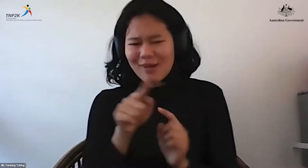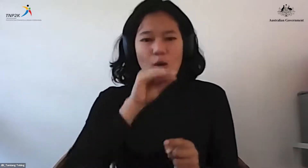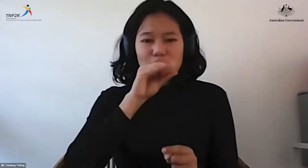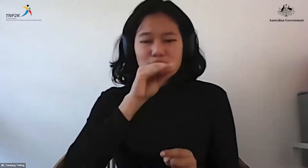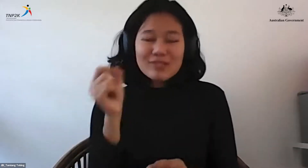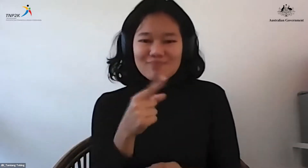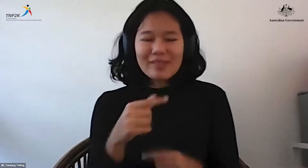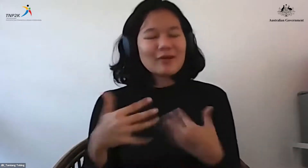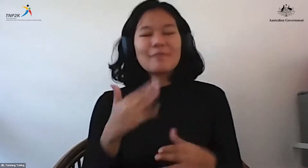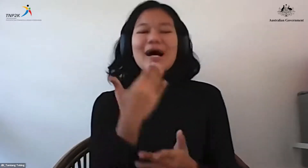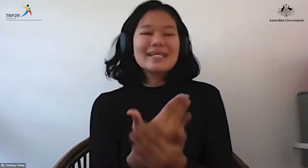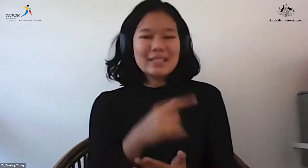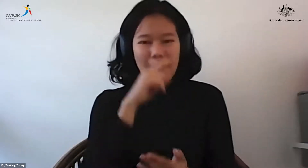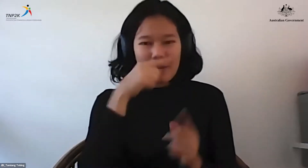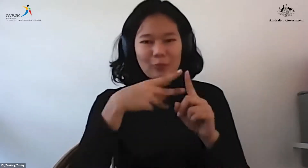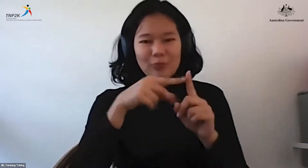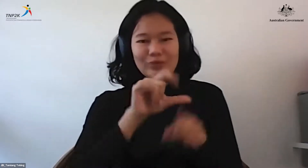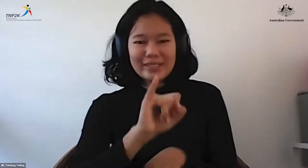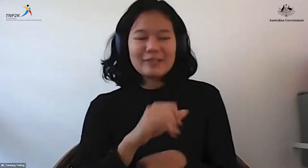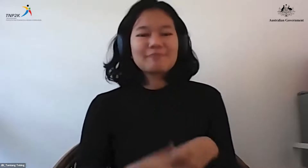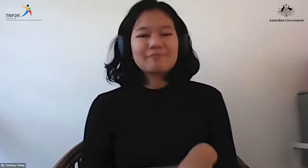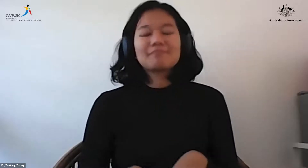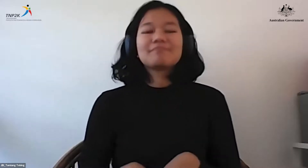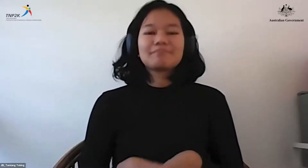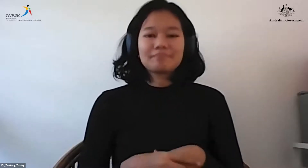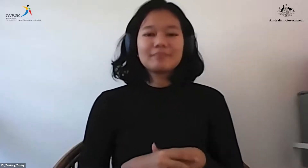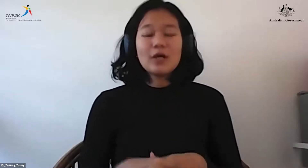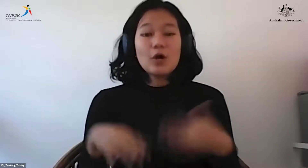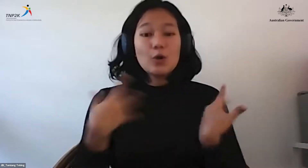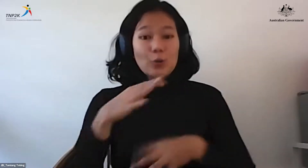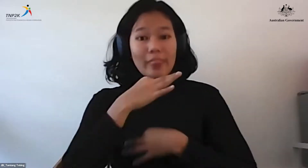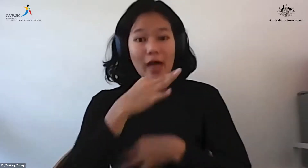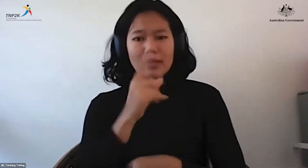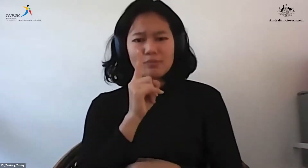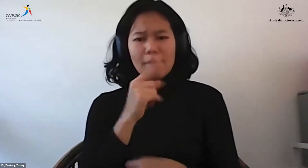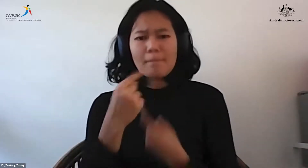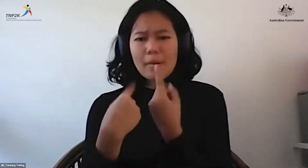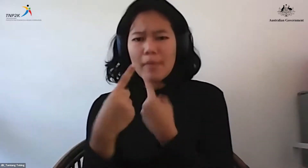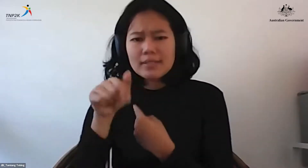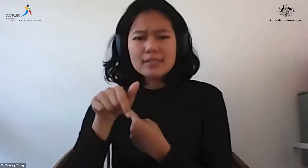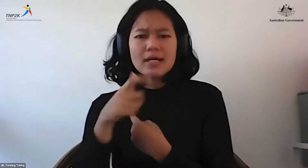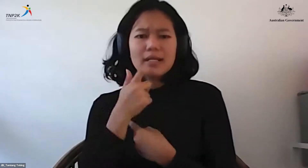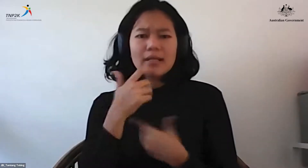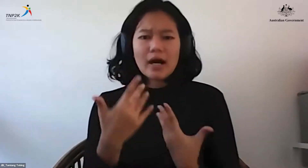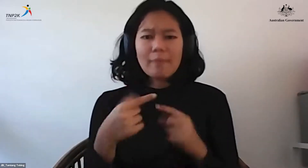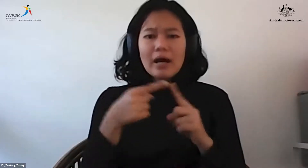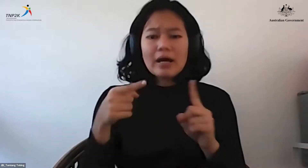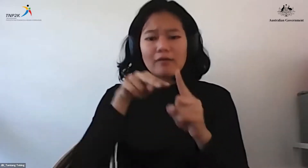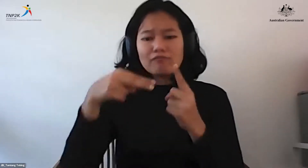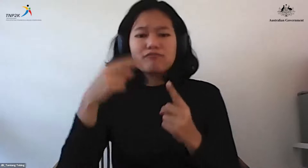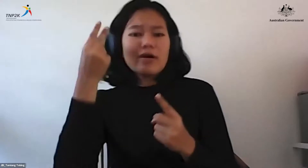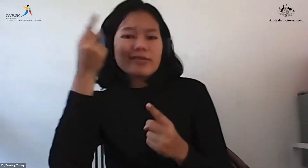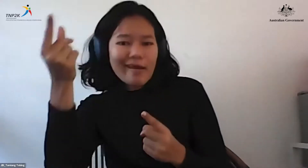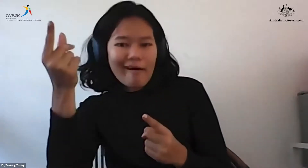Terima kasih banyak Pak Budi ya. Ini sama-sama Pak, sama-sama Pak. Menarik sekali karena pembahasannya dari perspektif perencanaan ya,